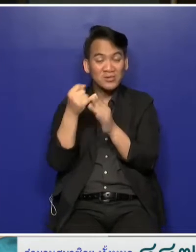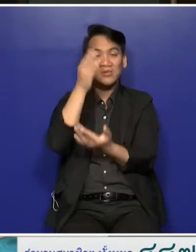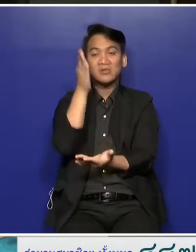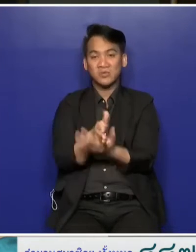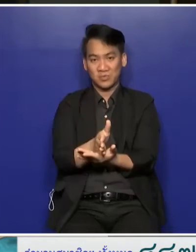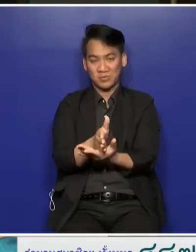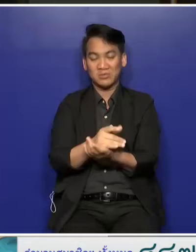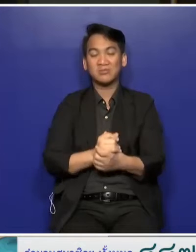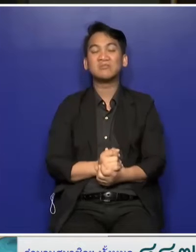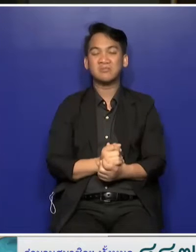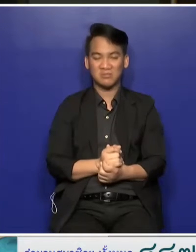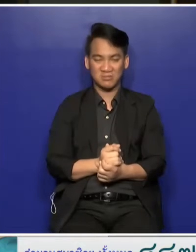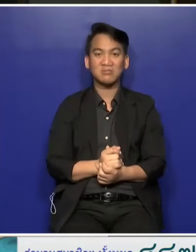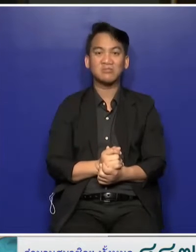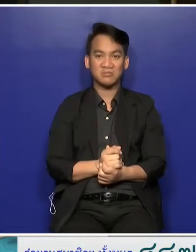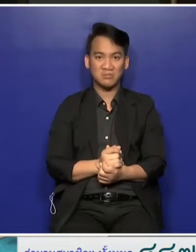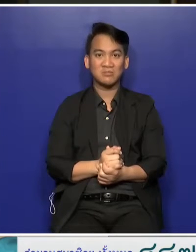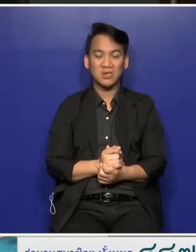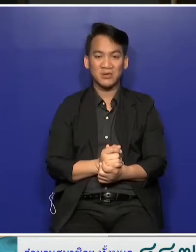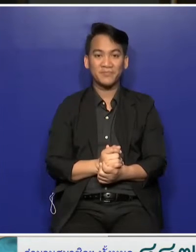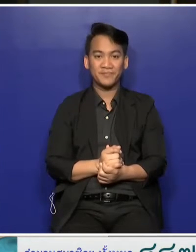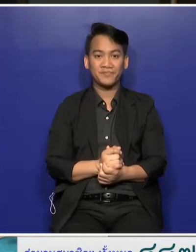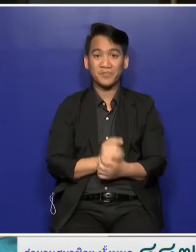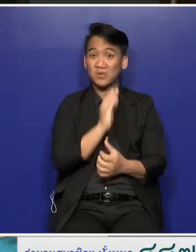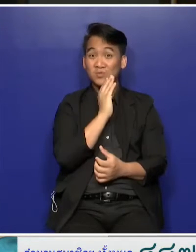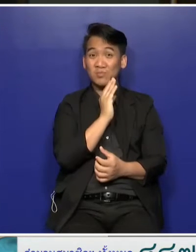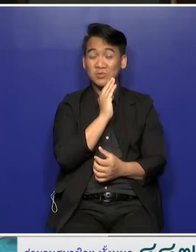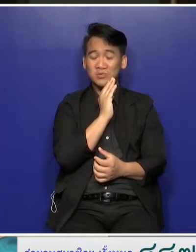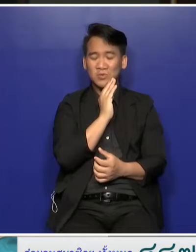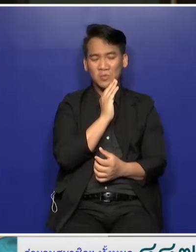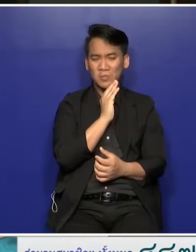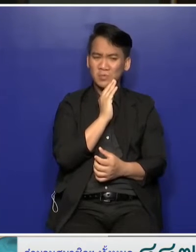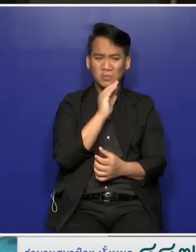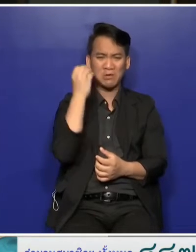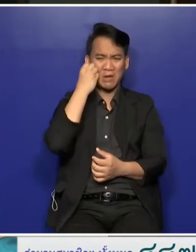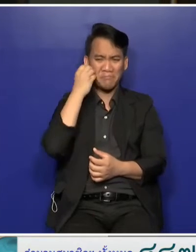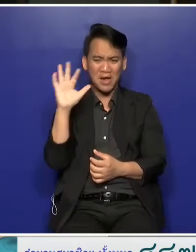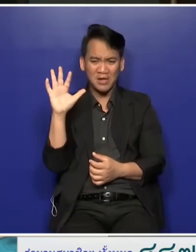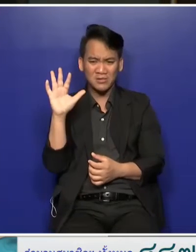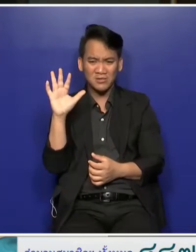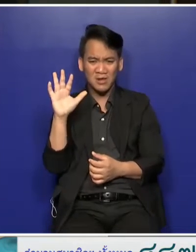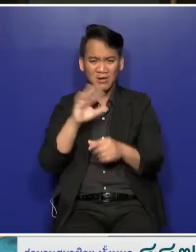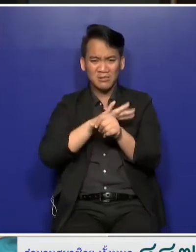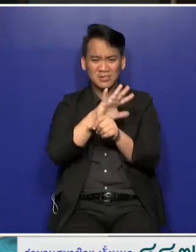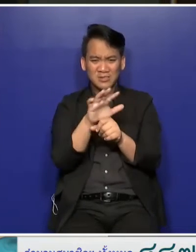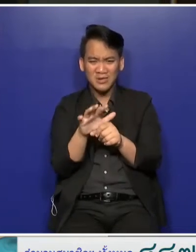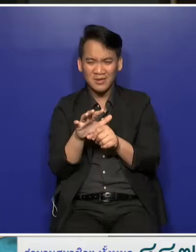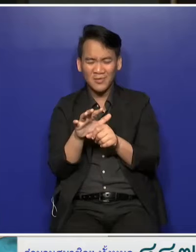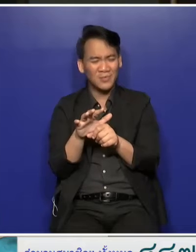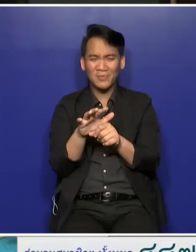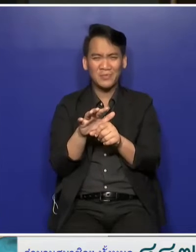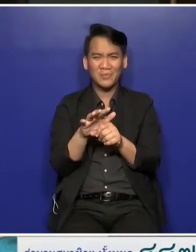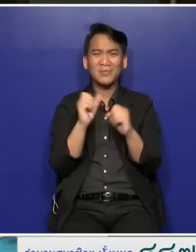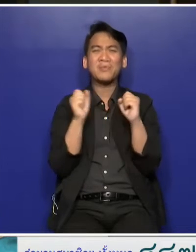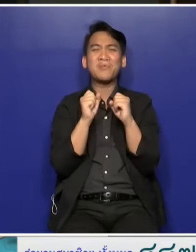เชื้อถ้าเกิดขนมา ปัไปบ้านมีผู้ให่อยู่ดันั้นการระวังตรงนี้